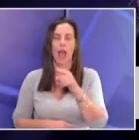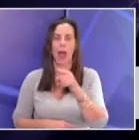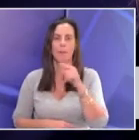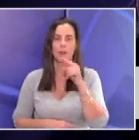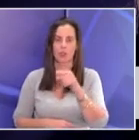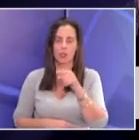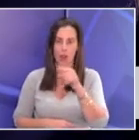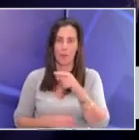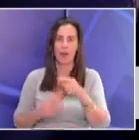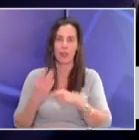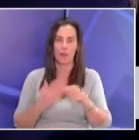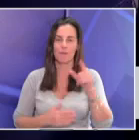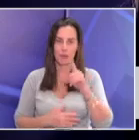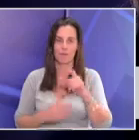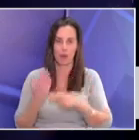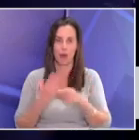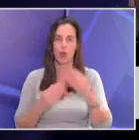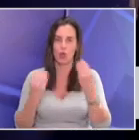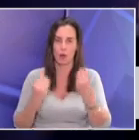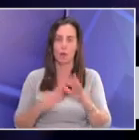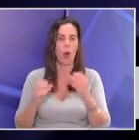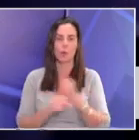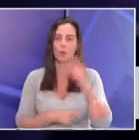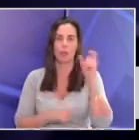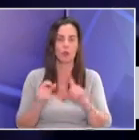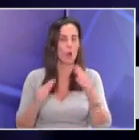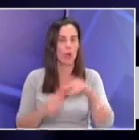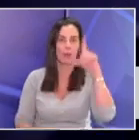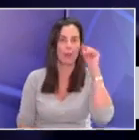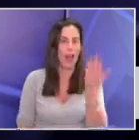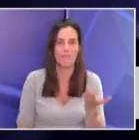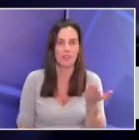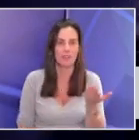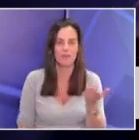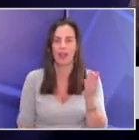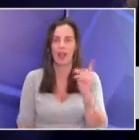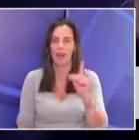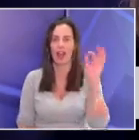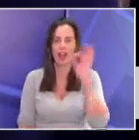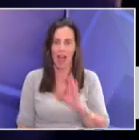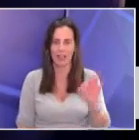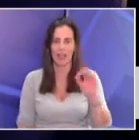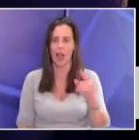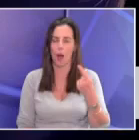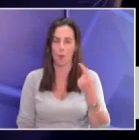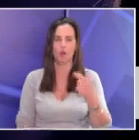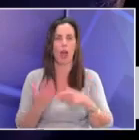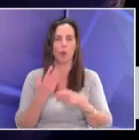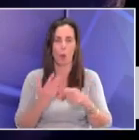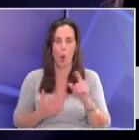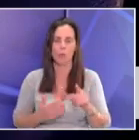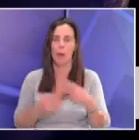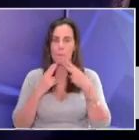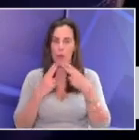אבל אני עובד במקום אחר. נכון, אבל שם התחבורה הציבורית באמת טובה. נכון. מה עושים אנשים שלא גרים בתוך תל אביב? ועם זאת עדיין, ולמרות שהתחבורה הציבורית